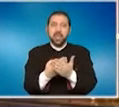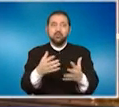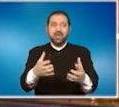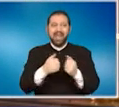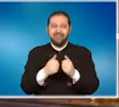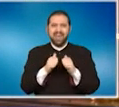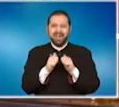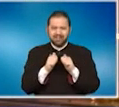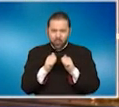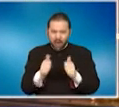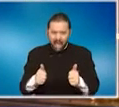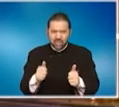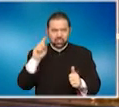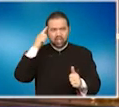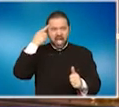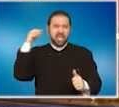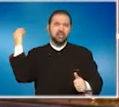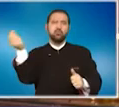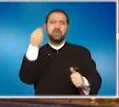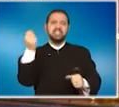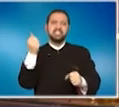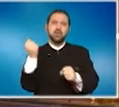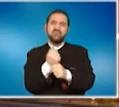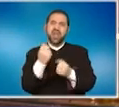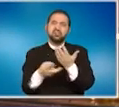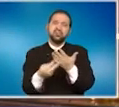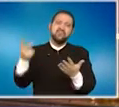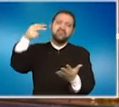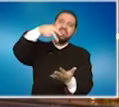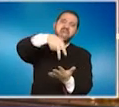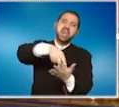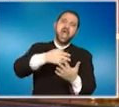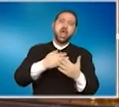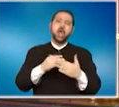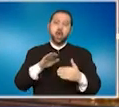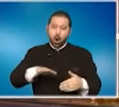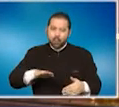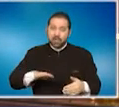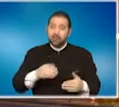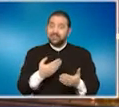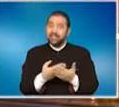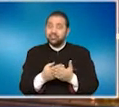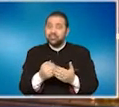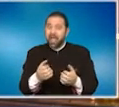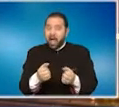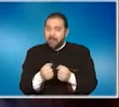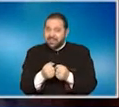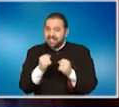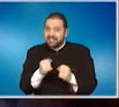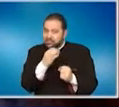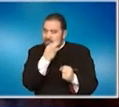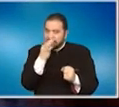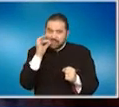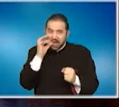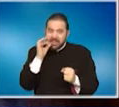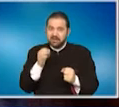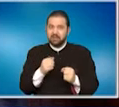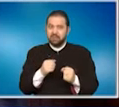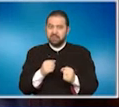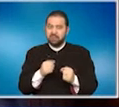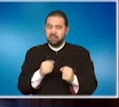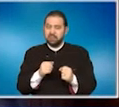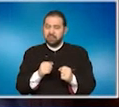avea o credere extraordinară de neatacat Ava Ghelasie că Dumnezeu va asculta rugăciunea. Și totuși a păstrat taina. În afară de făptaș și de